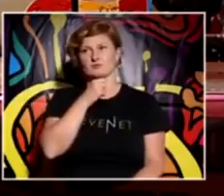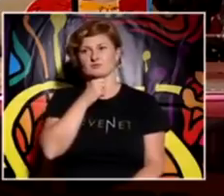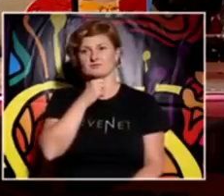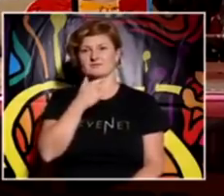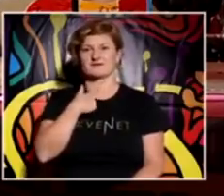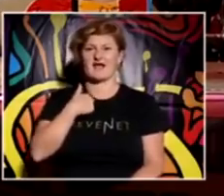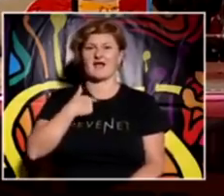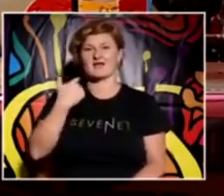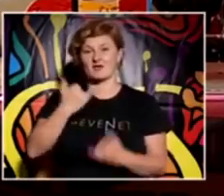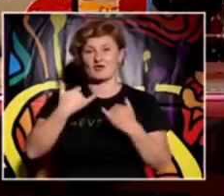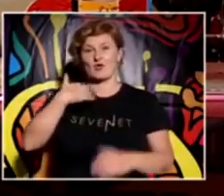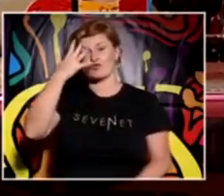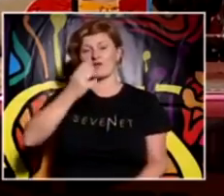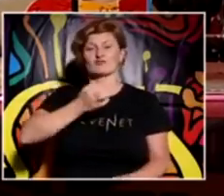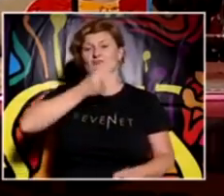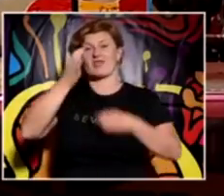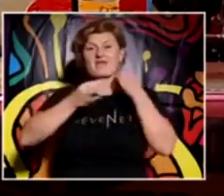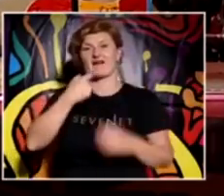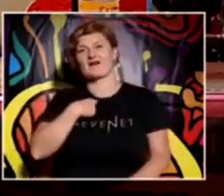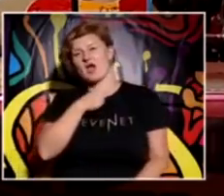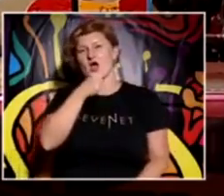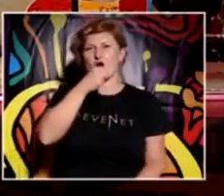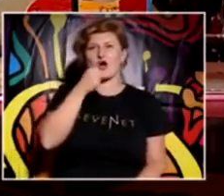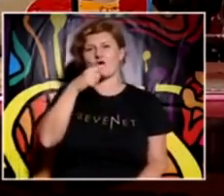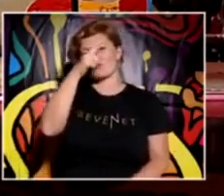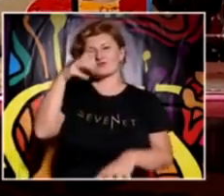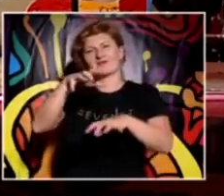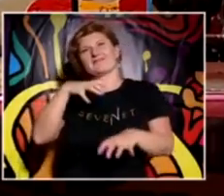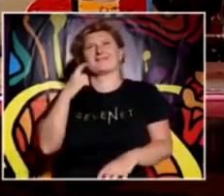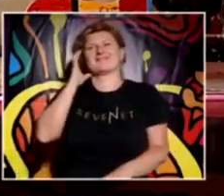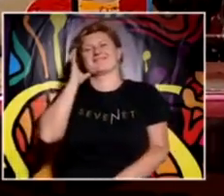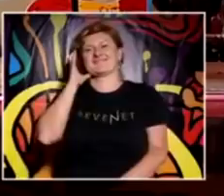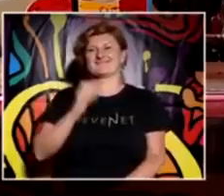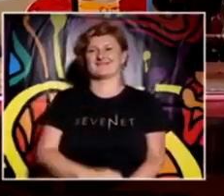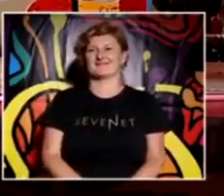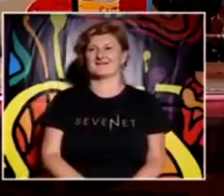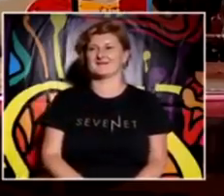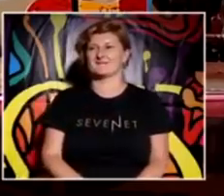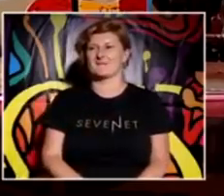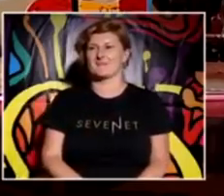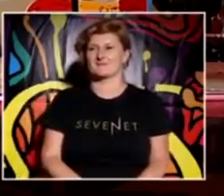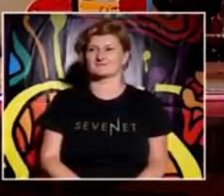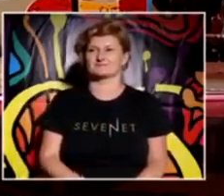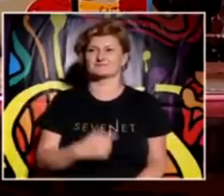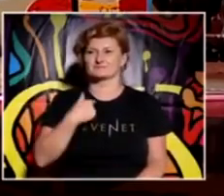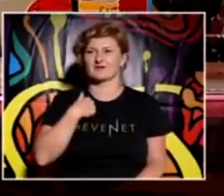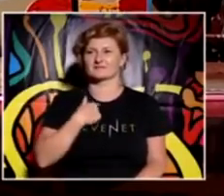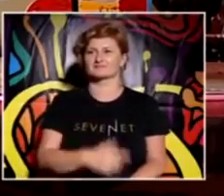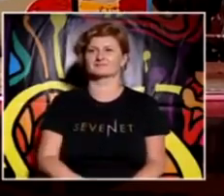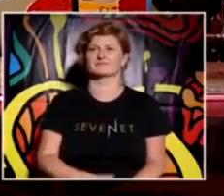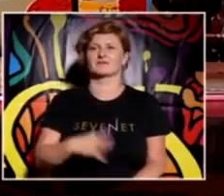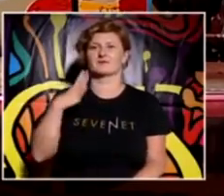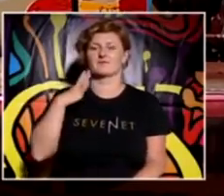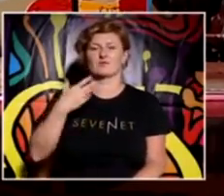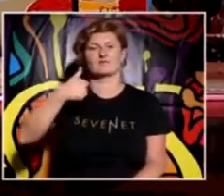zabawiłby publiczność, albo przynajmniej zagrać coś, zanucić. To miałoby sens. Przypomniało mi się coś z tym internetem. Jak byłam w